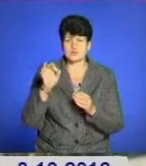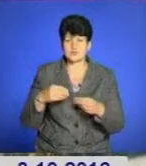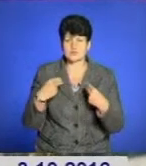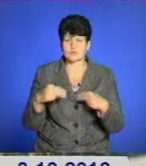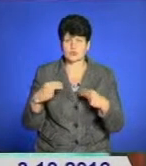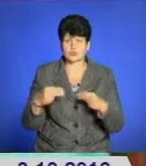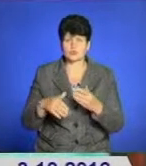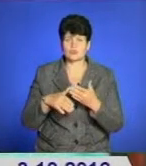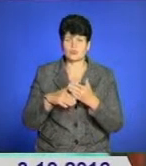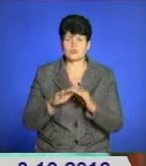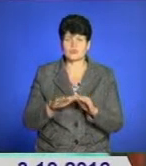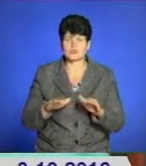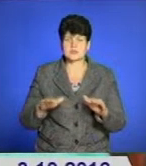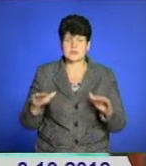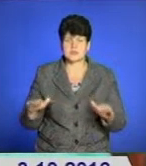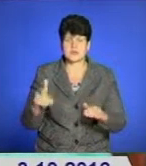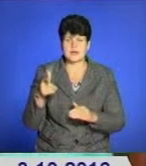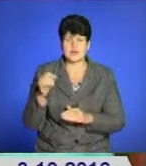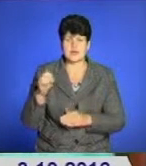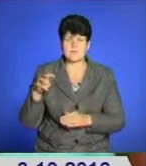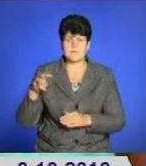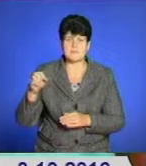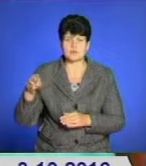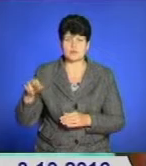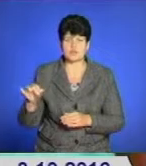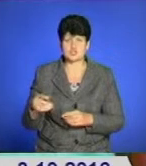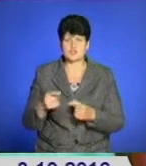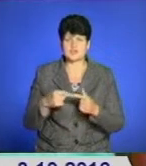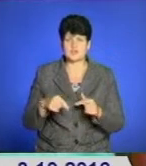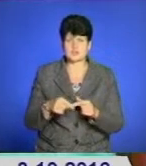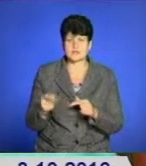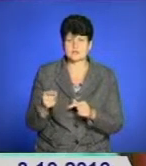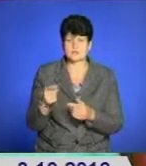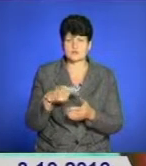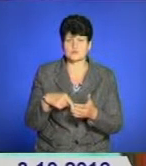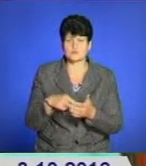допоможуть дітям, пацієнтам гематологічного відділення Тернопільської міської дитячої лікарні.